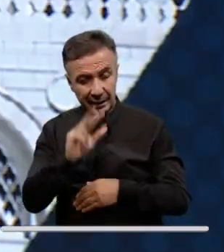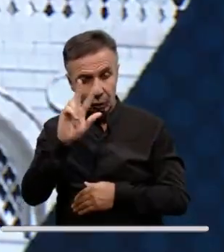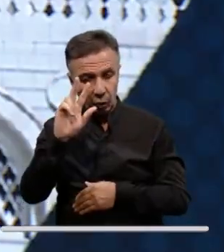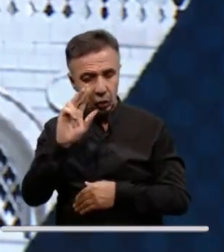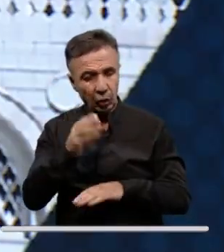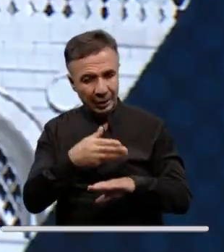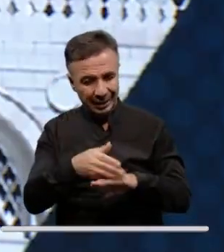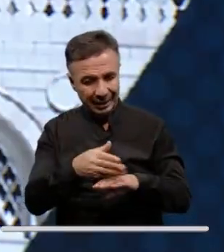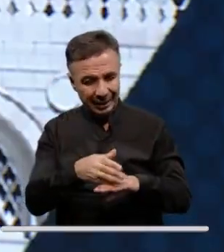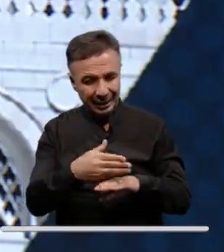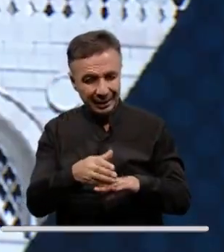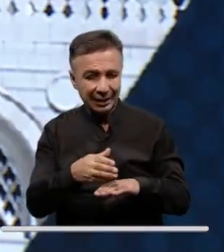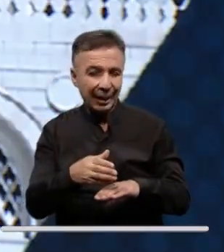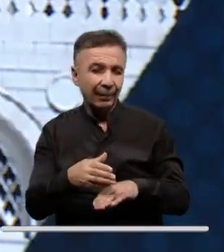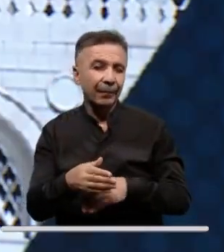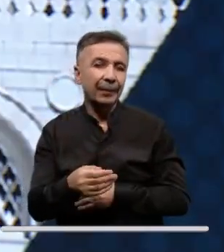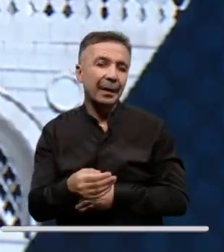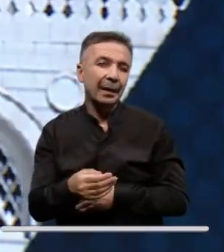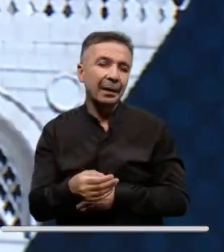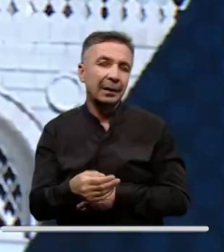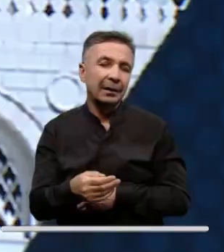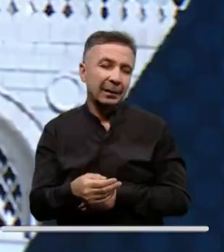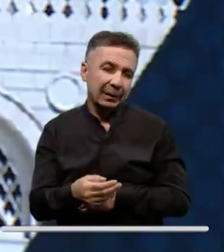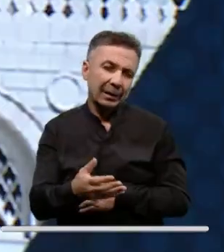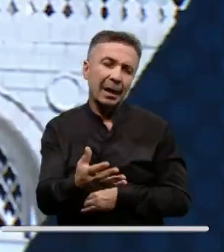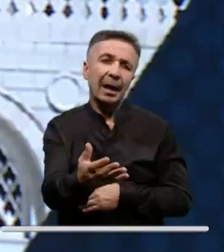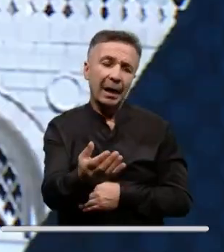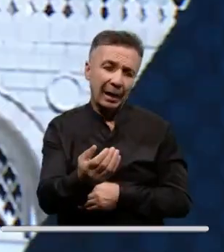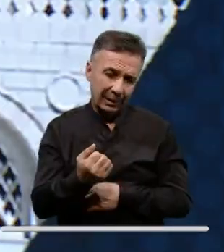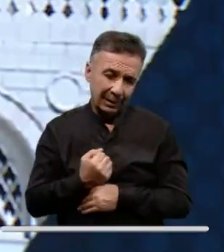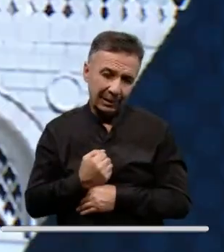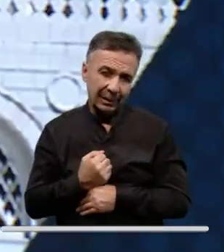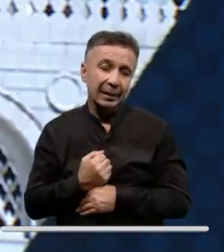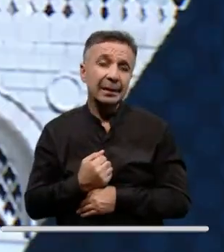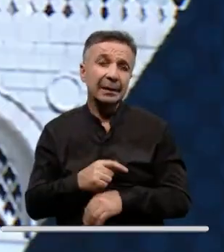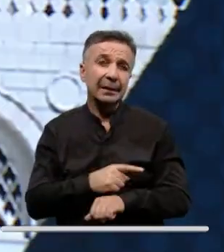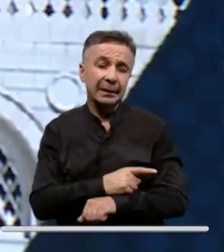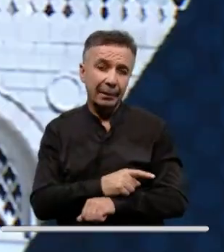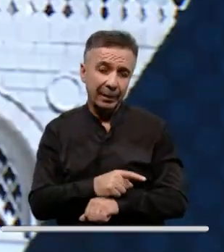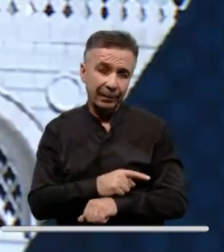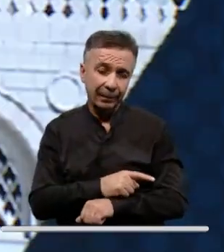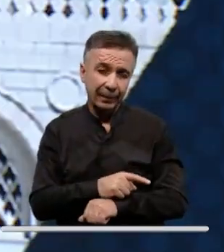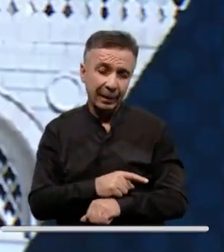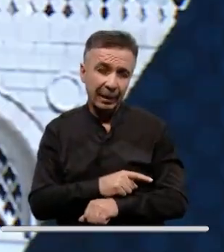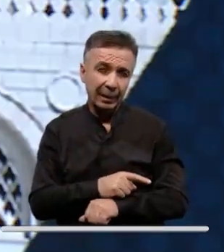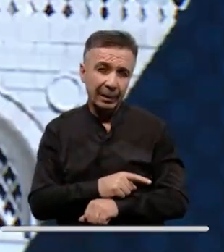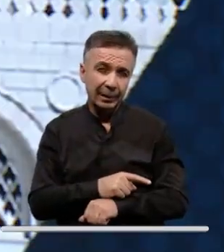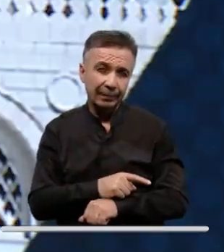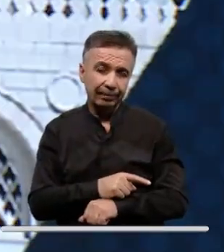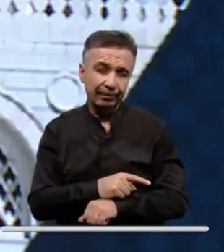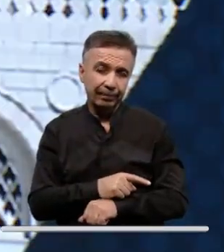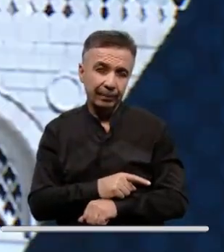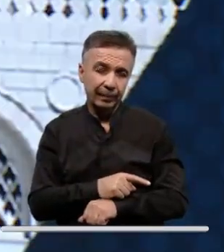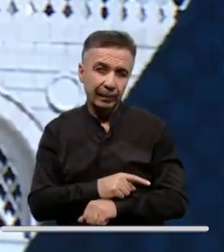malumunuz izinler Eee ilgili yerlerden çıkıyor Eee eğer 3 taksitle 5 taksitle